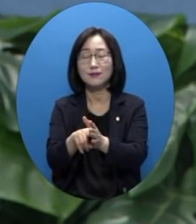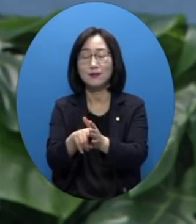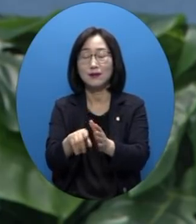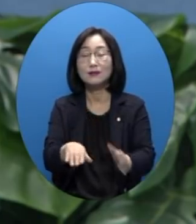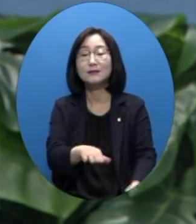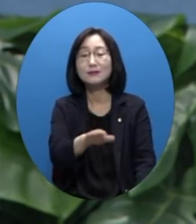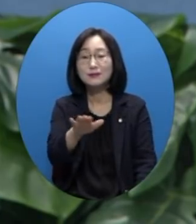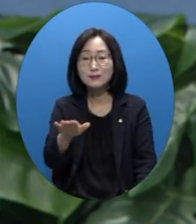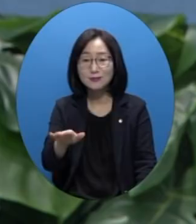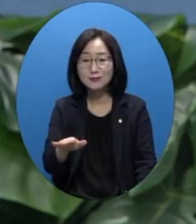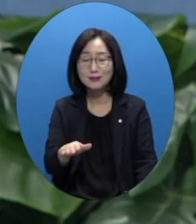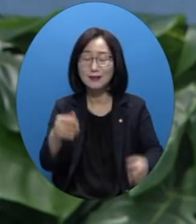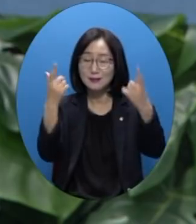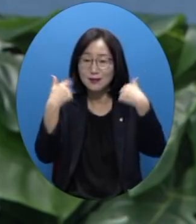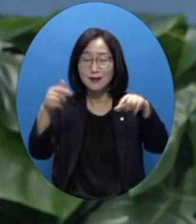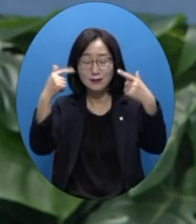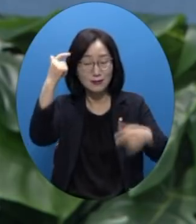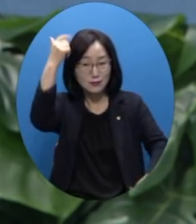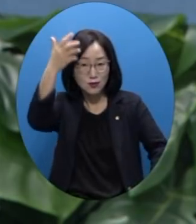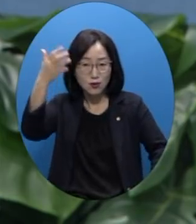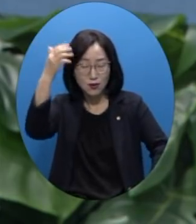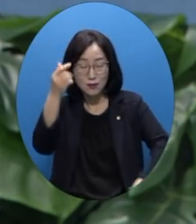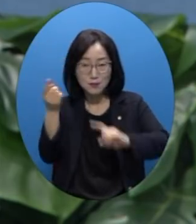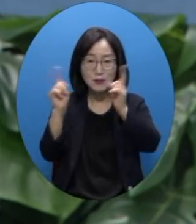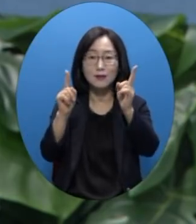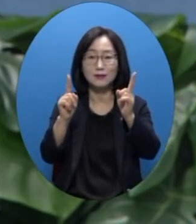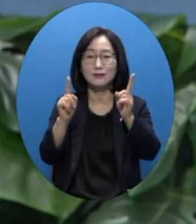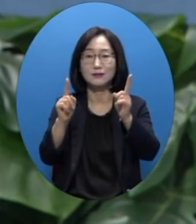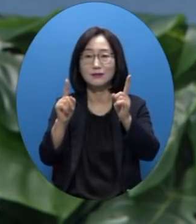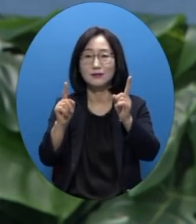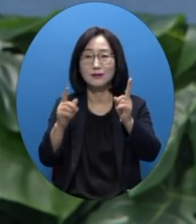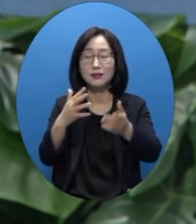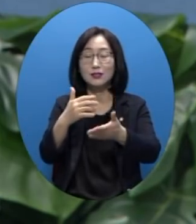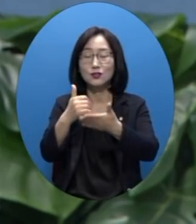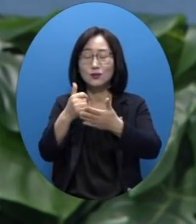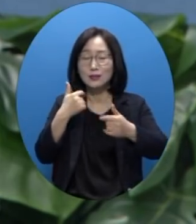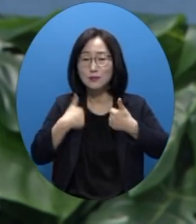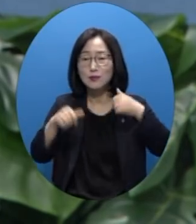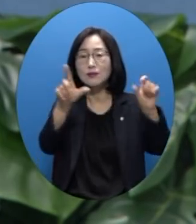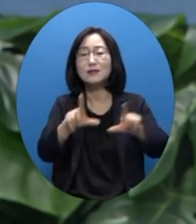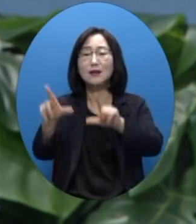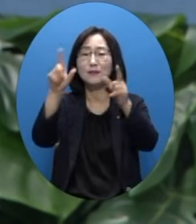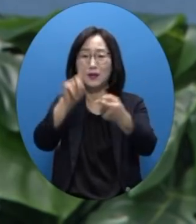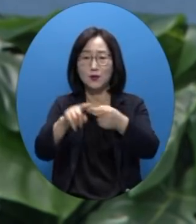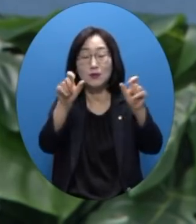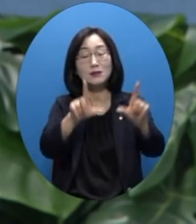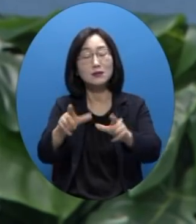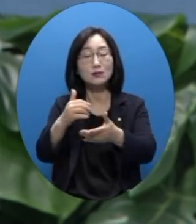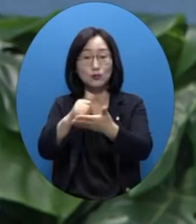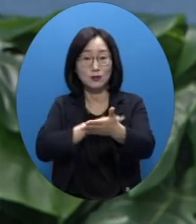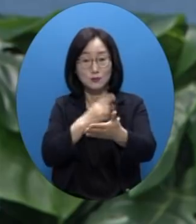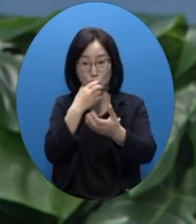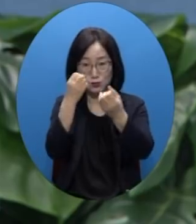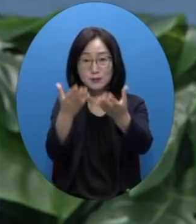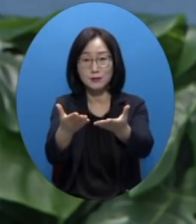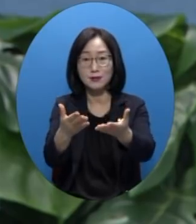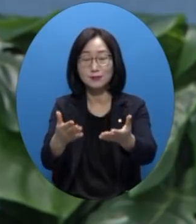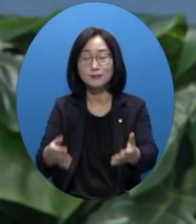그러므로 늘 영적으로 깨어서 우리 주님이 기뻐하시는 삶을 살아가는 여러분 되기를 주님의 이름으로